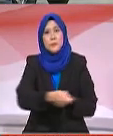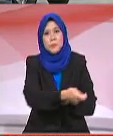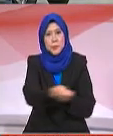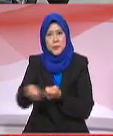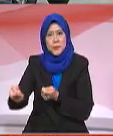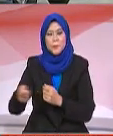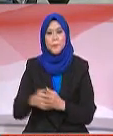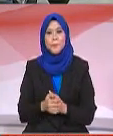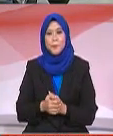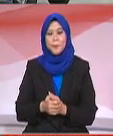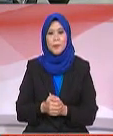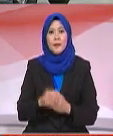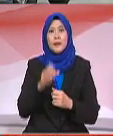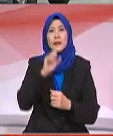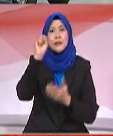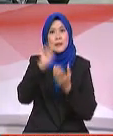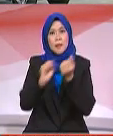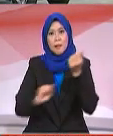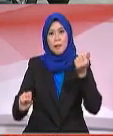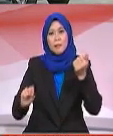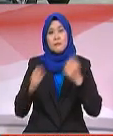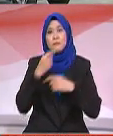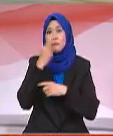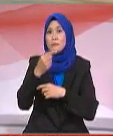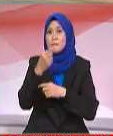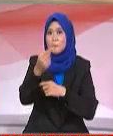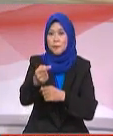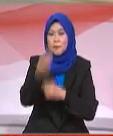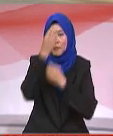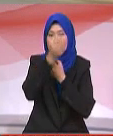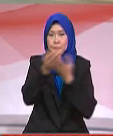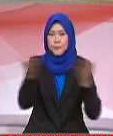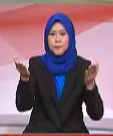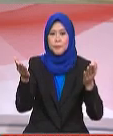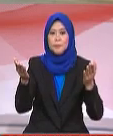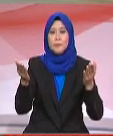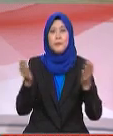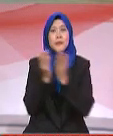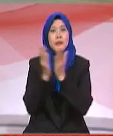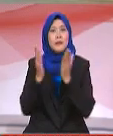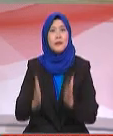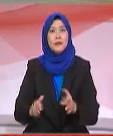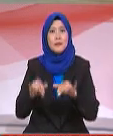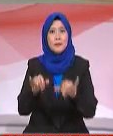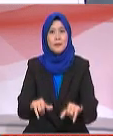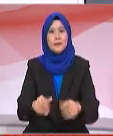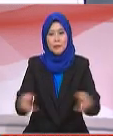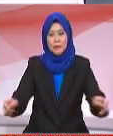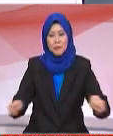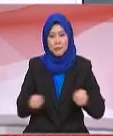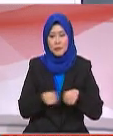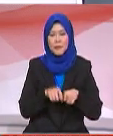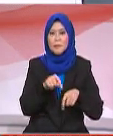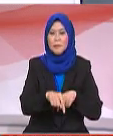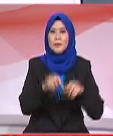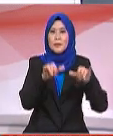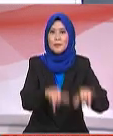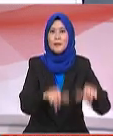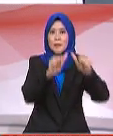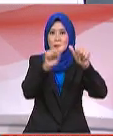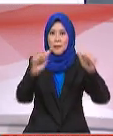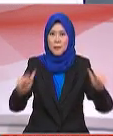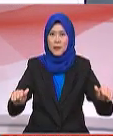Disandarkan pegawai pendidikan daerahnya Dalmansa Tahil memberitahu, para pelajar yang mendiami kawasan pulau ditempatkan di asrama sekolah